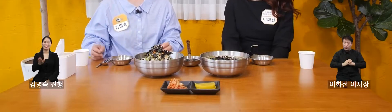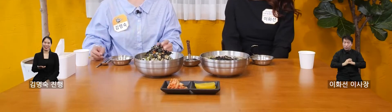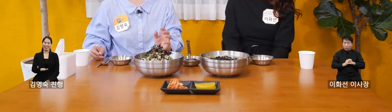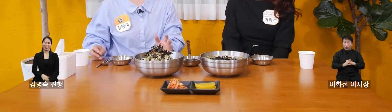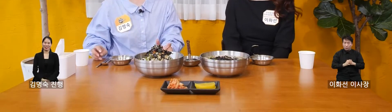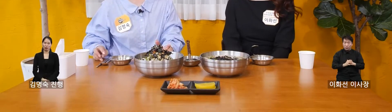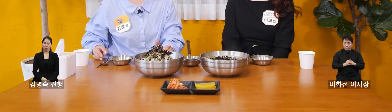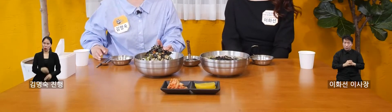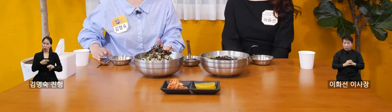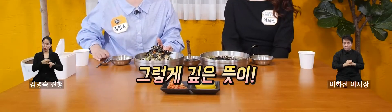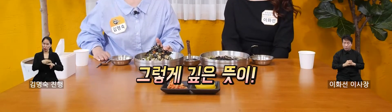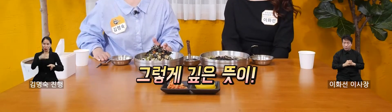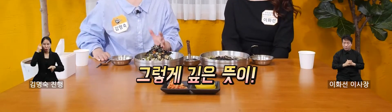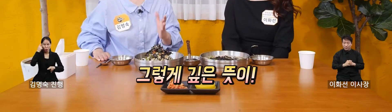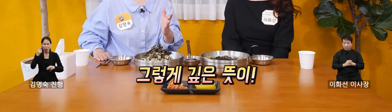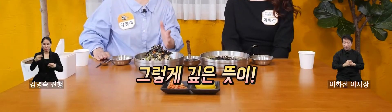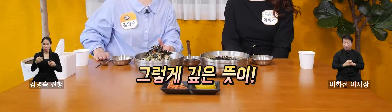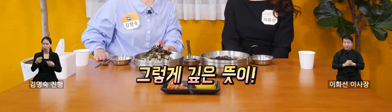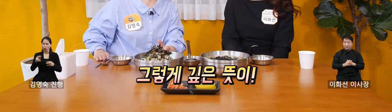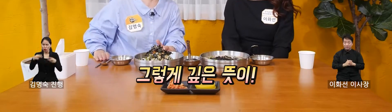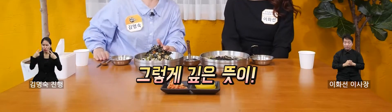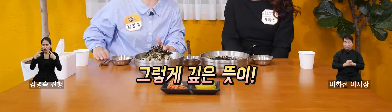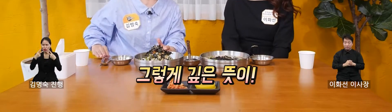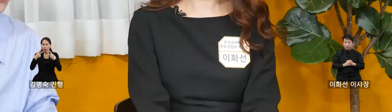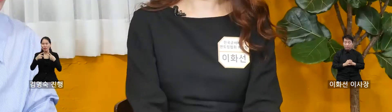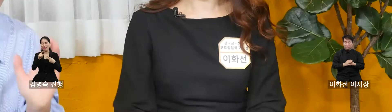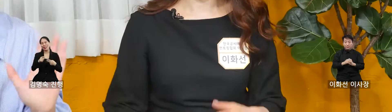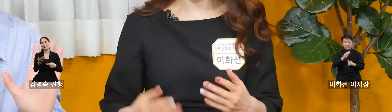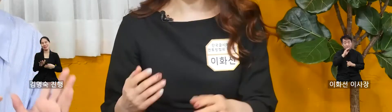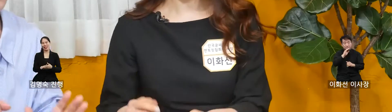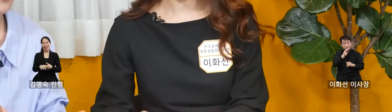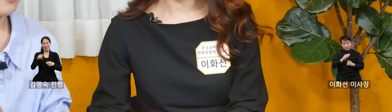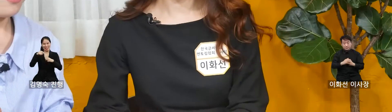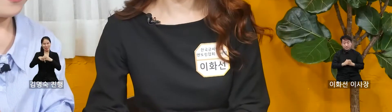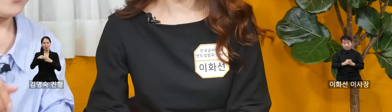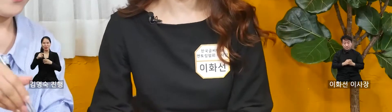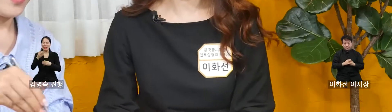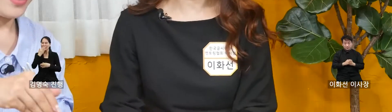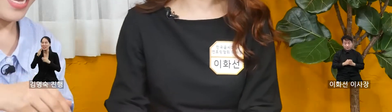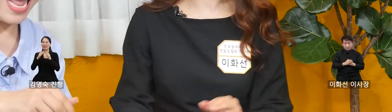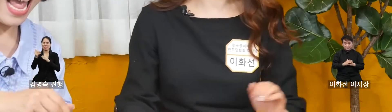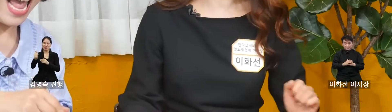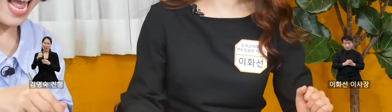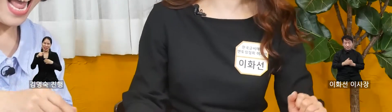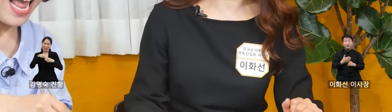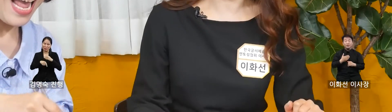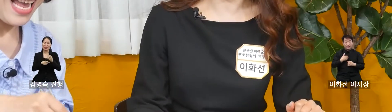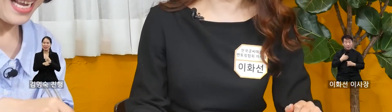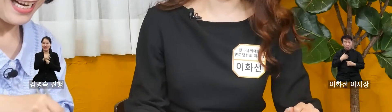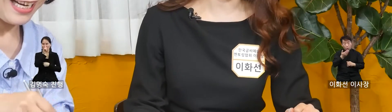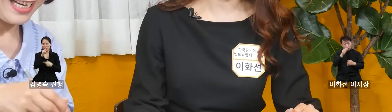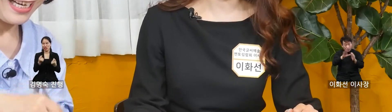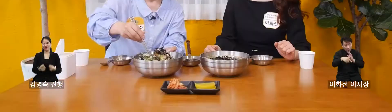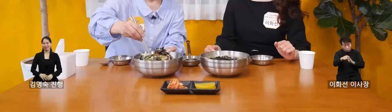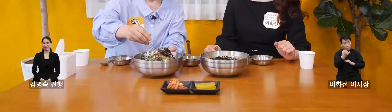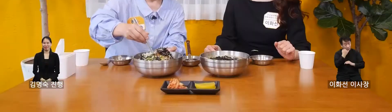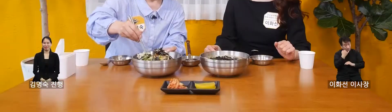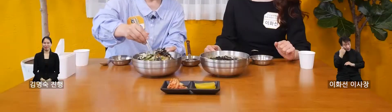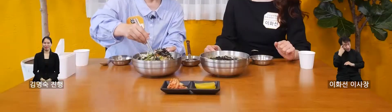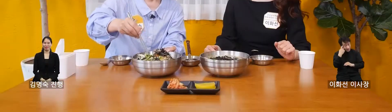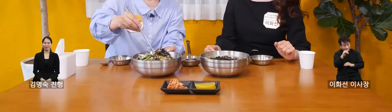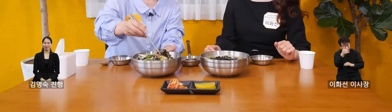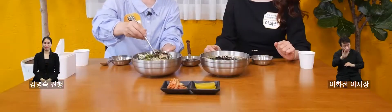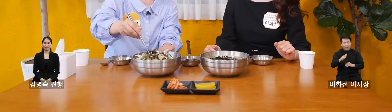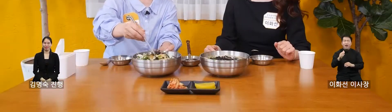왜 돈가스집에 국수 했는데 그런 깊은 뜻이 그러네요. 예. 메인 맛에는 이게 좋다라고 했는데 아, 또 사장님이 그런